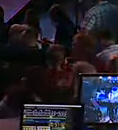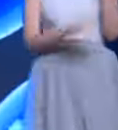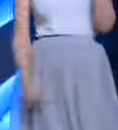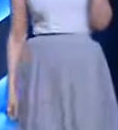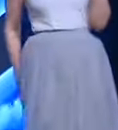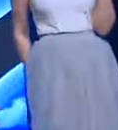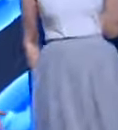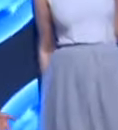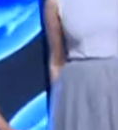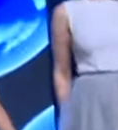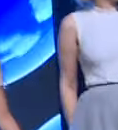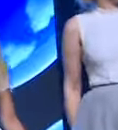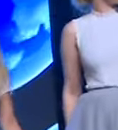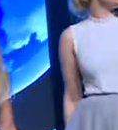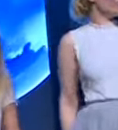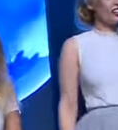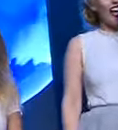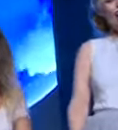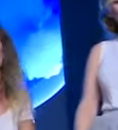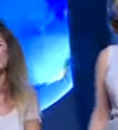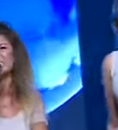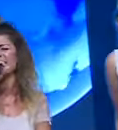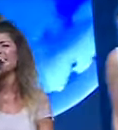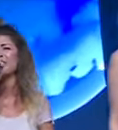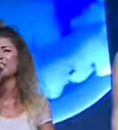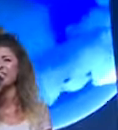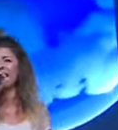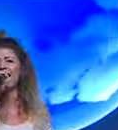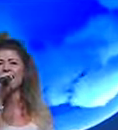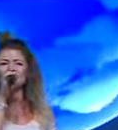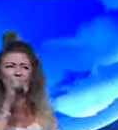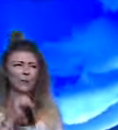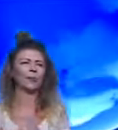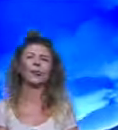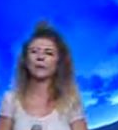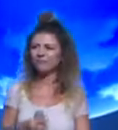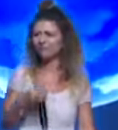gwiazd. Przecież nikt nie zobaczy, jak nas wyszukamy i nas.